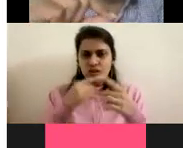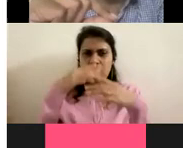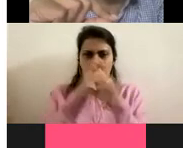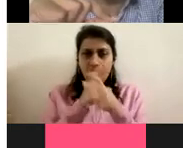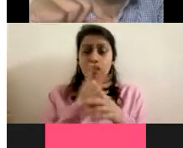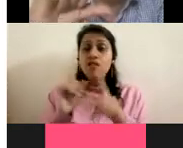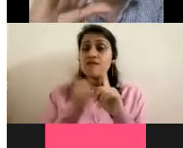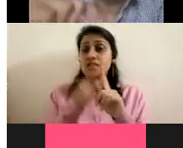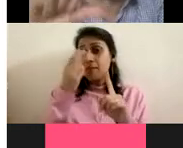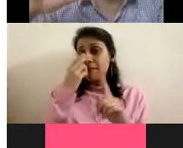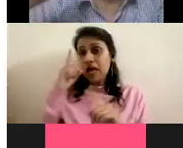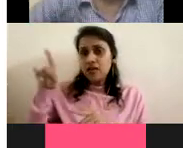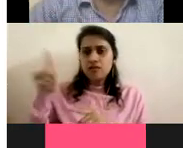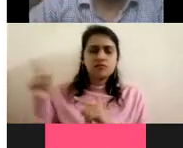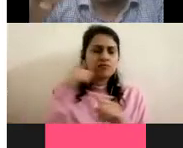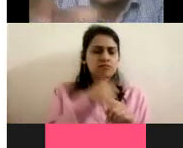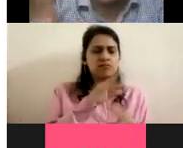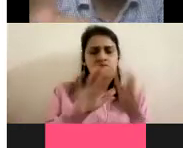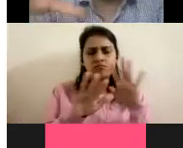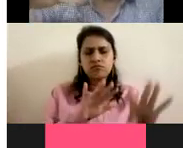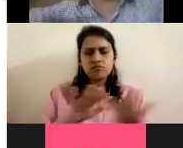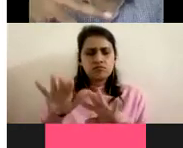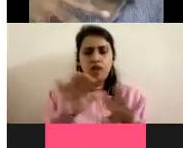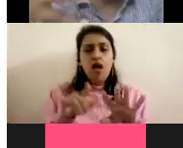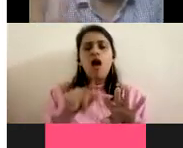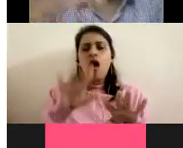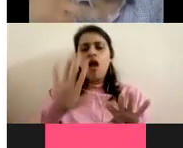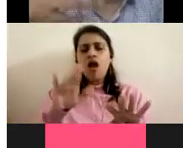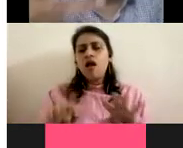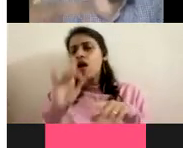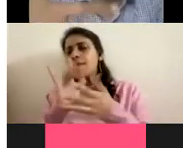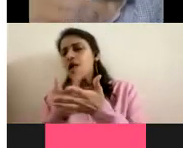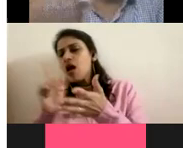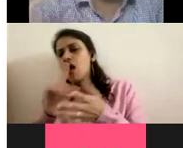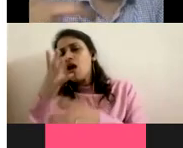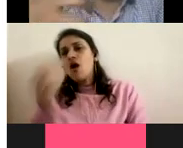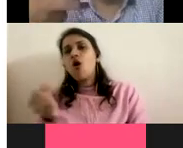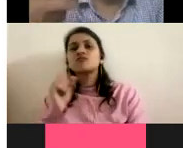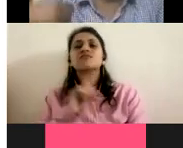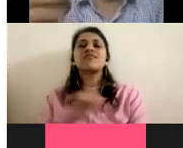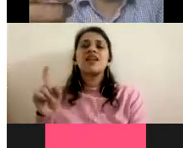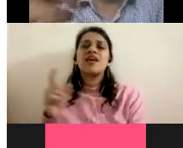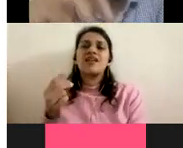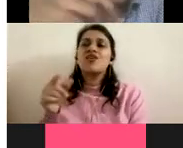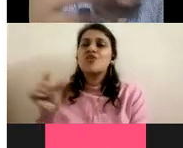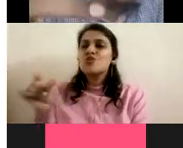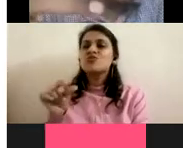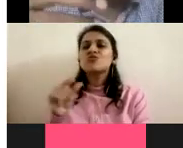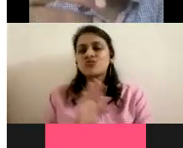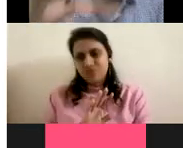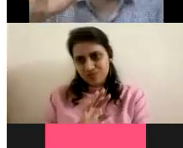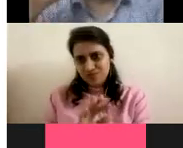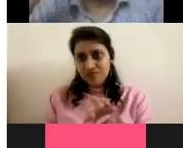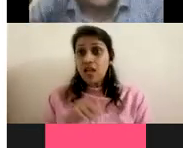पर्सन कर लेता है तो इट बिकम्स सो हैविंग क्रिएटिंग अ प्रोएक्टिव वे ऑफ यूजिंग दैट टैलेंट टू क्रिएट